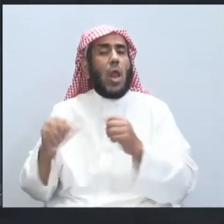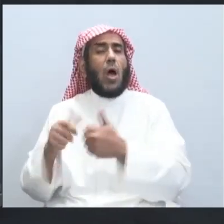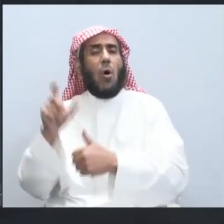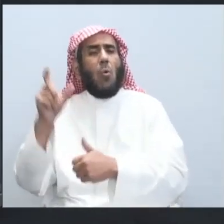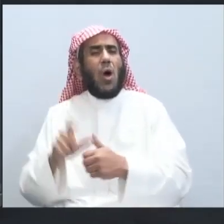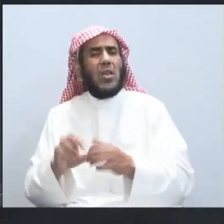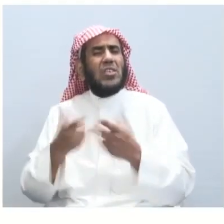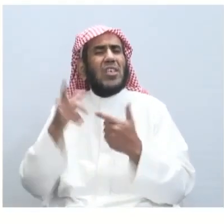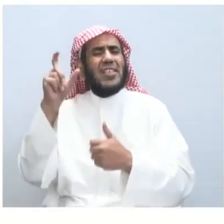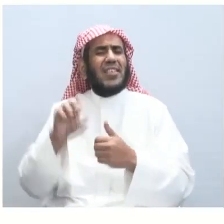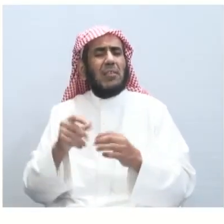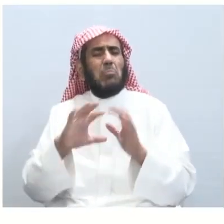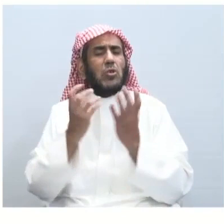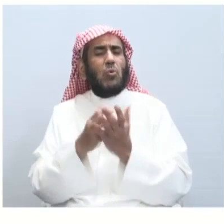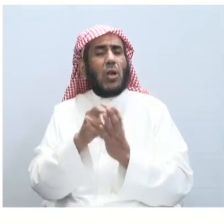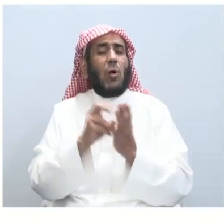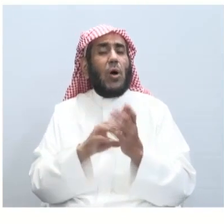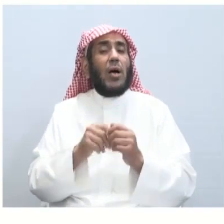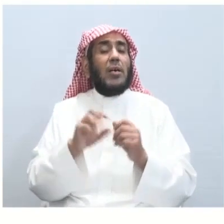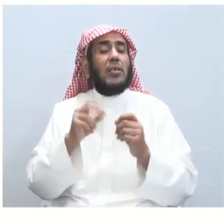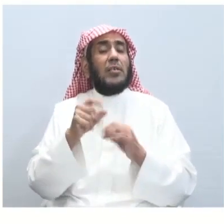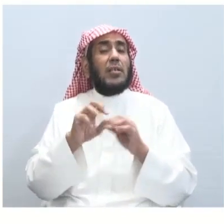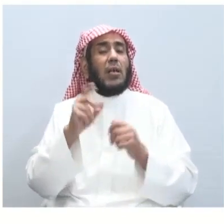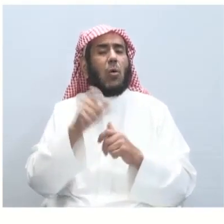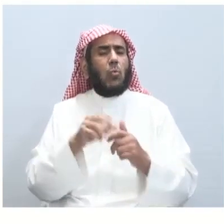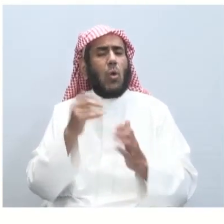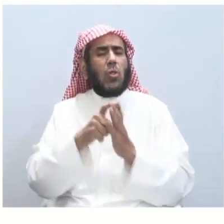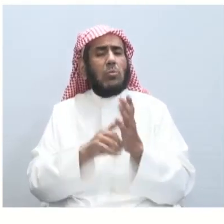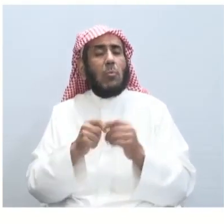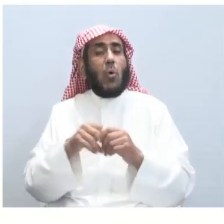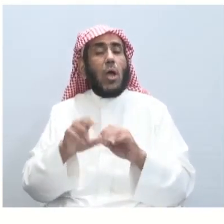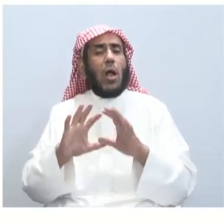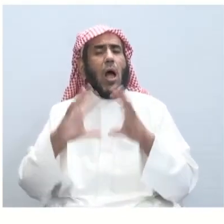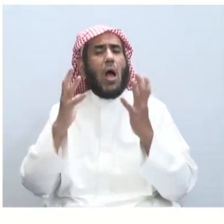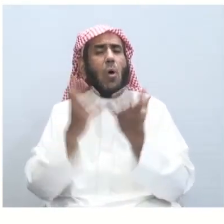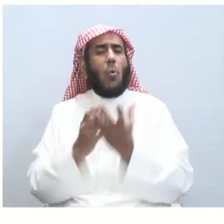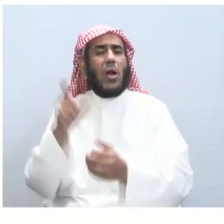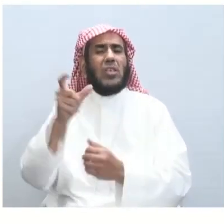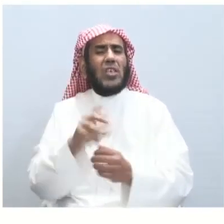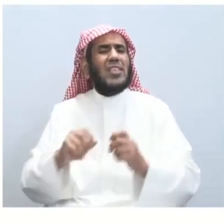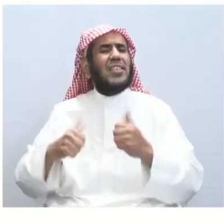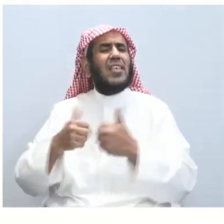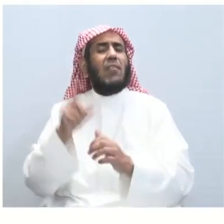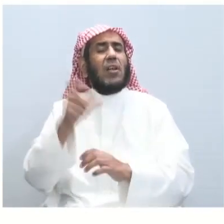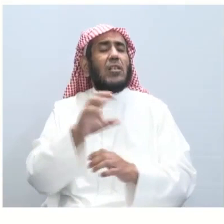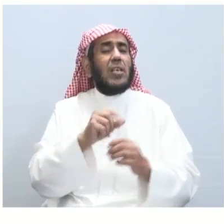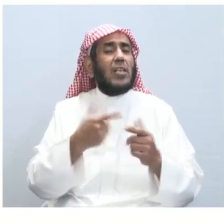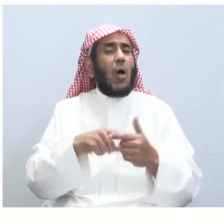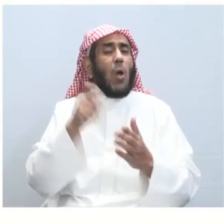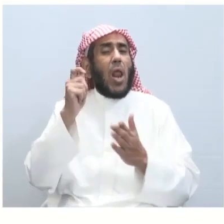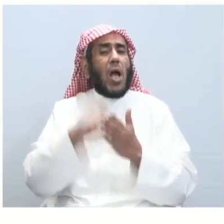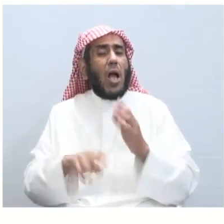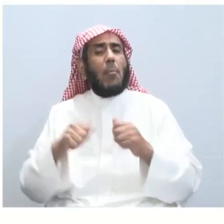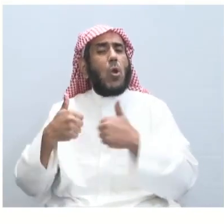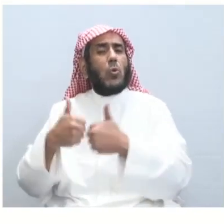ويقصد به مجموعه القواعد القانونيه تنظم جانبا مهما وهي الاحوال الشخصيه للافراد المجتمع يتناول احكام